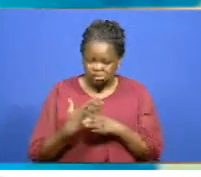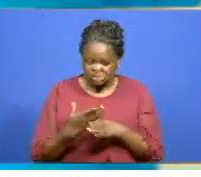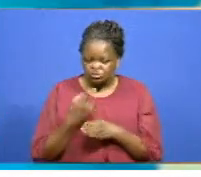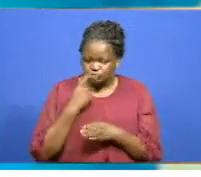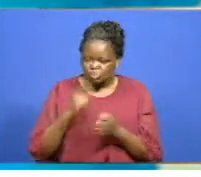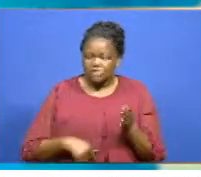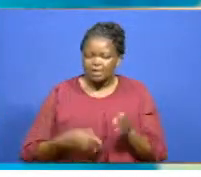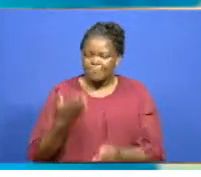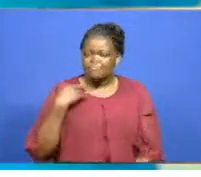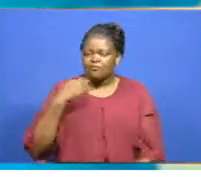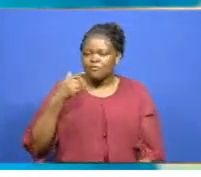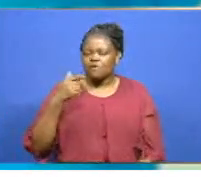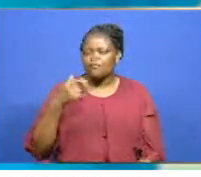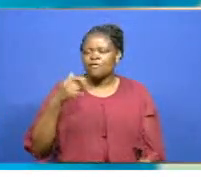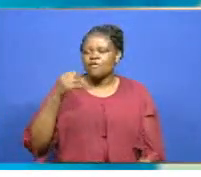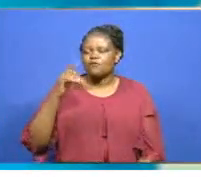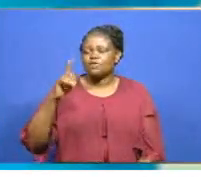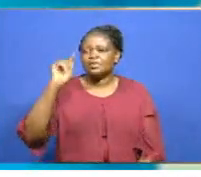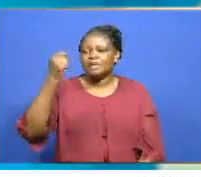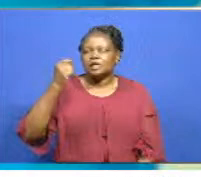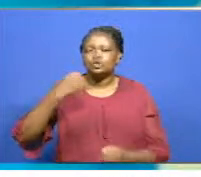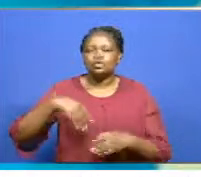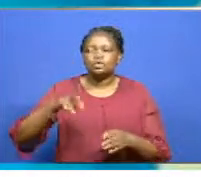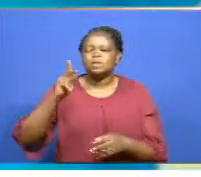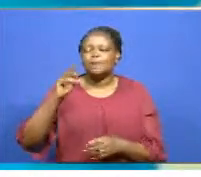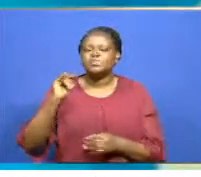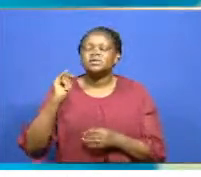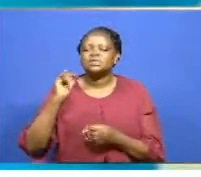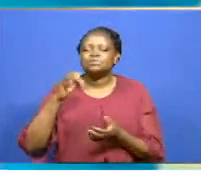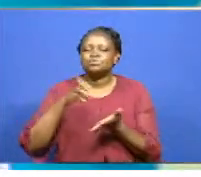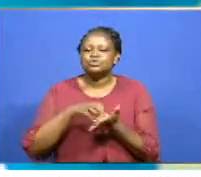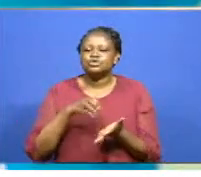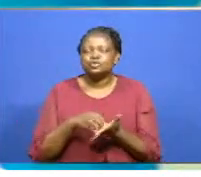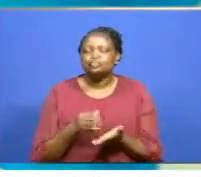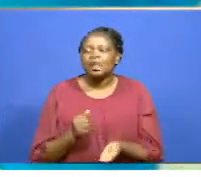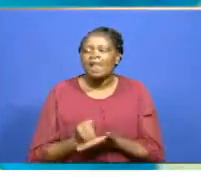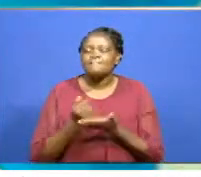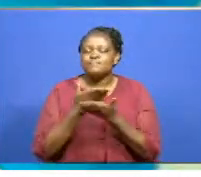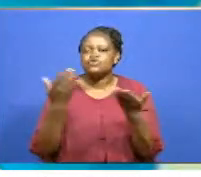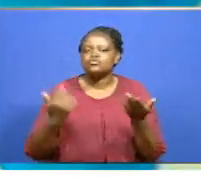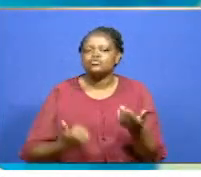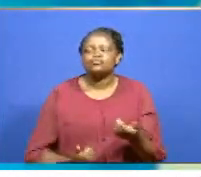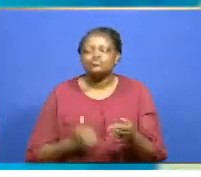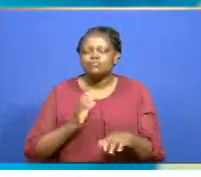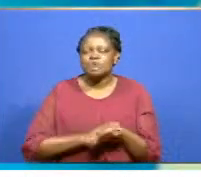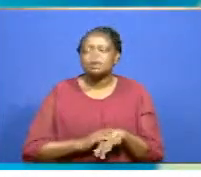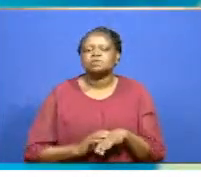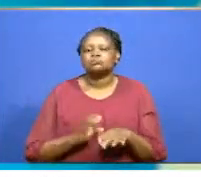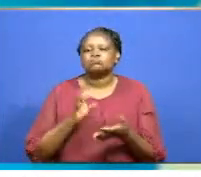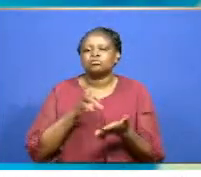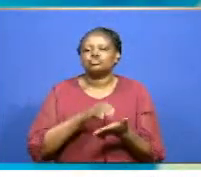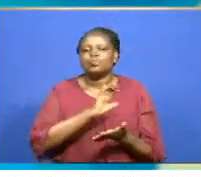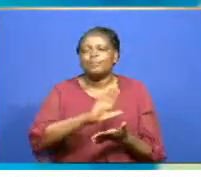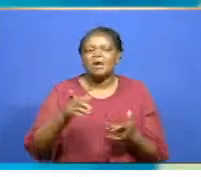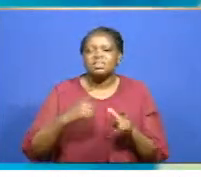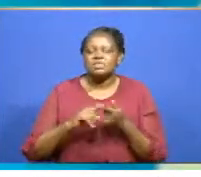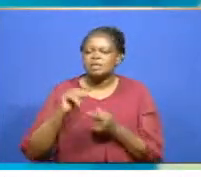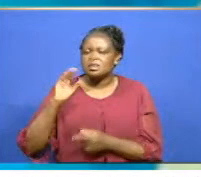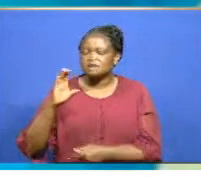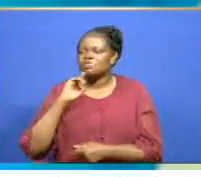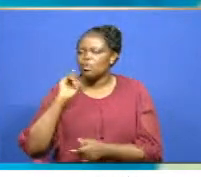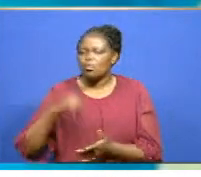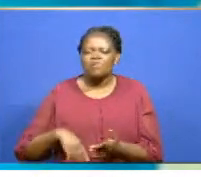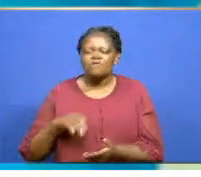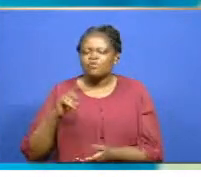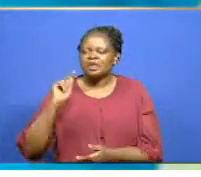cha Kabuchai, so tutawasaidia muweze kuretain kiti chenu. ANC walipoteza kiti cha Matungu, Ford Kenya wanasema sisi hatutawaleta